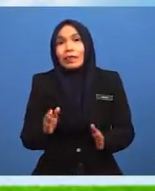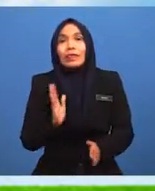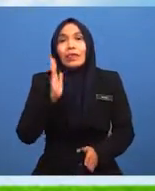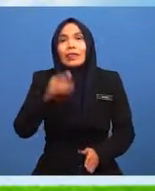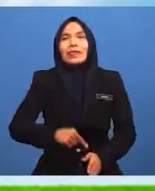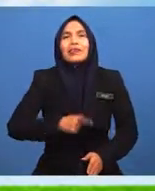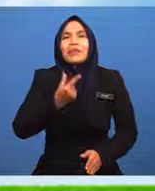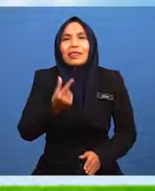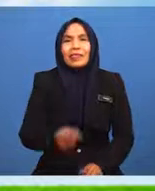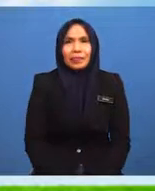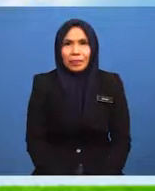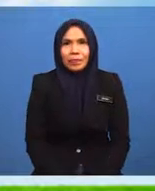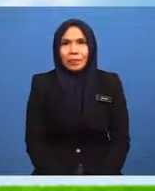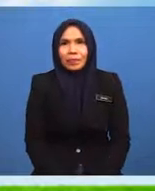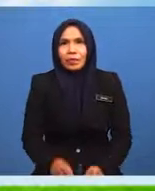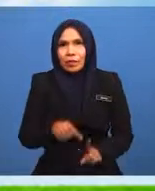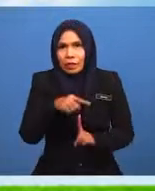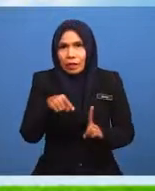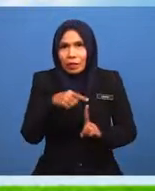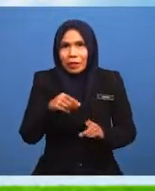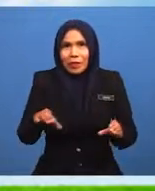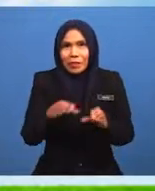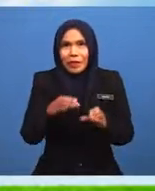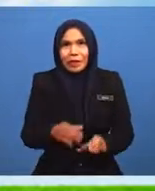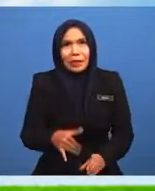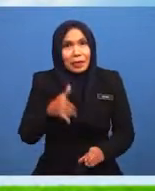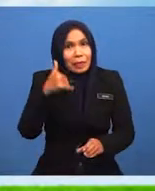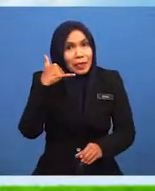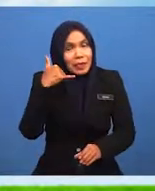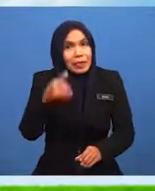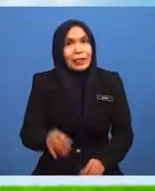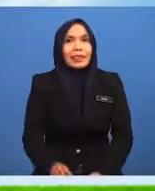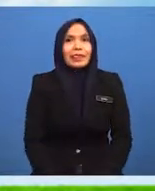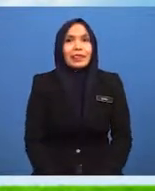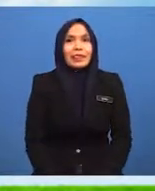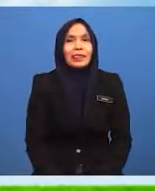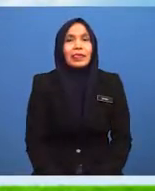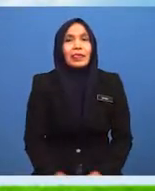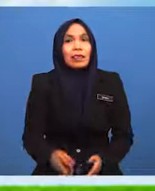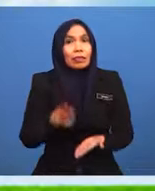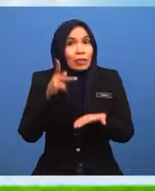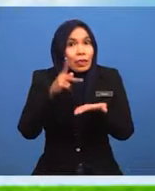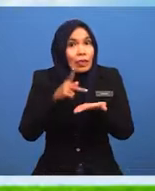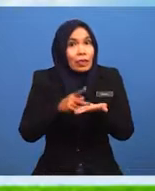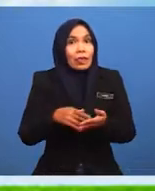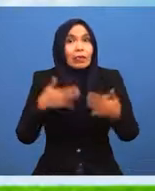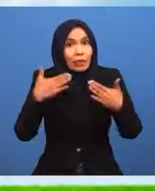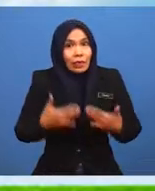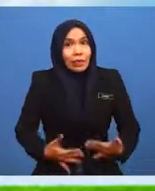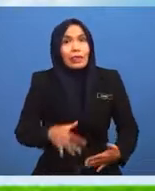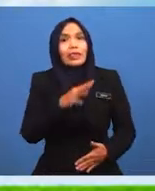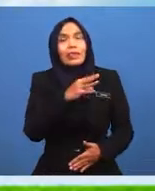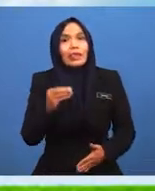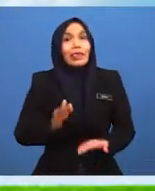kita lakukan ialah memperkenalkan diri dan seterusnya menyampaikan mesej